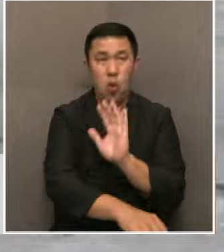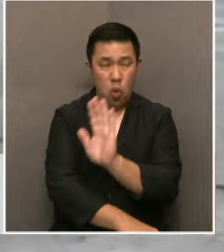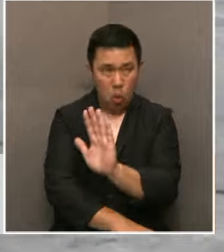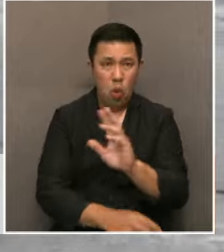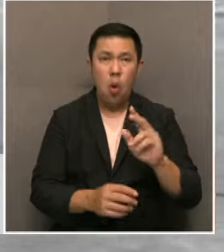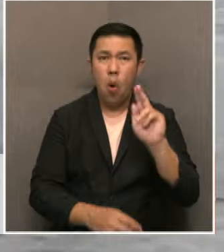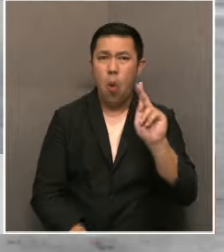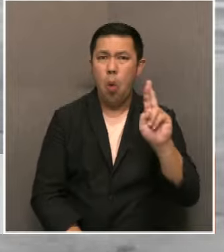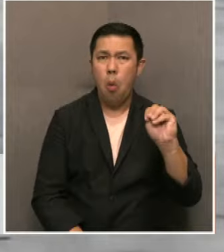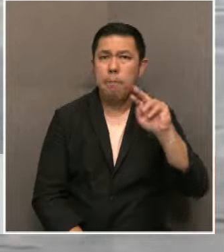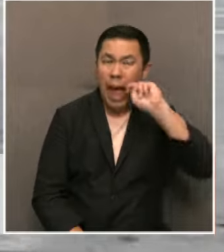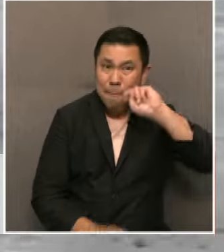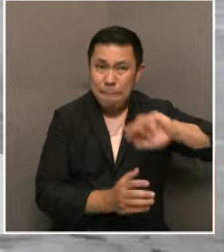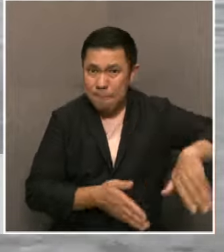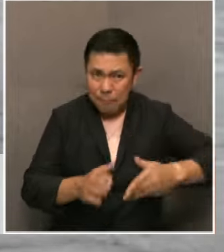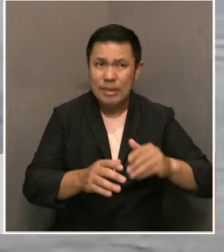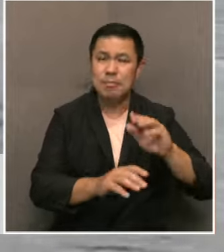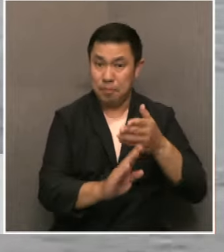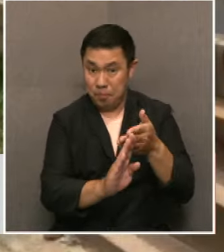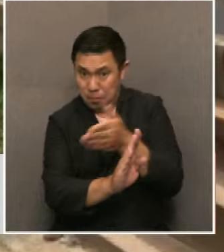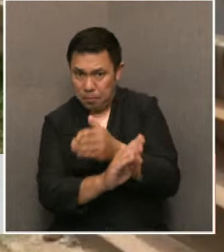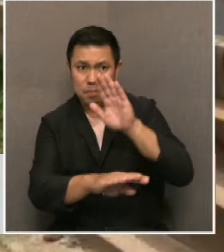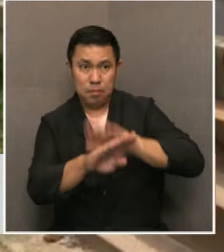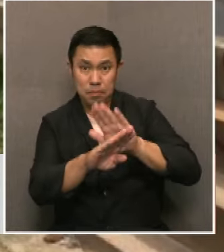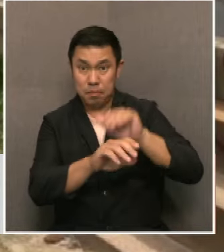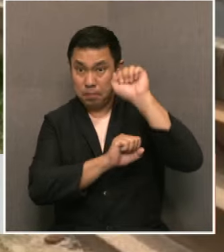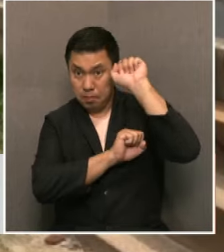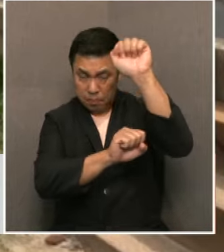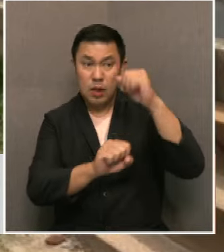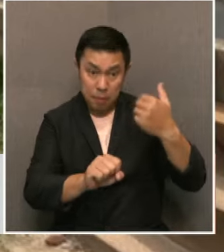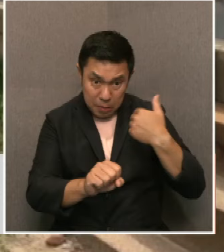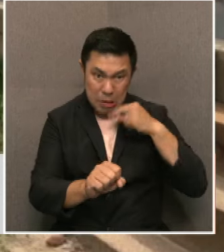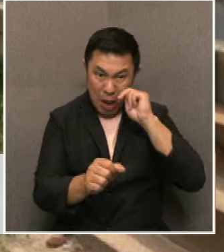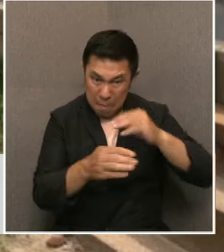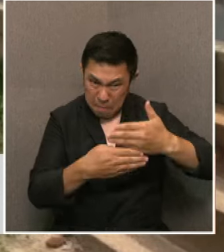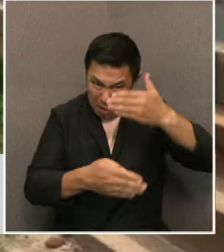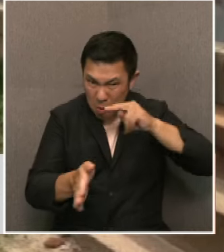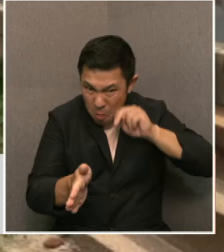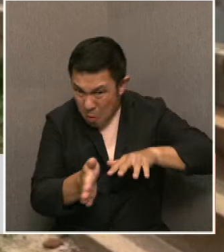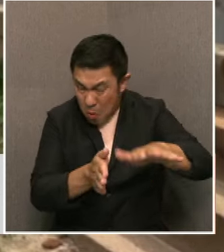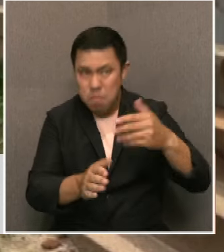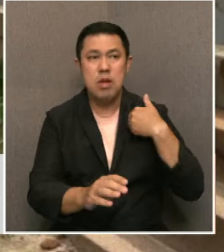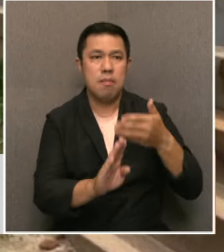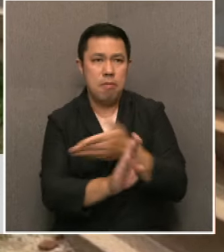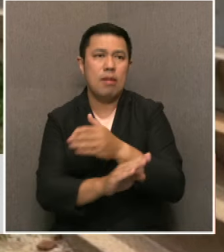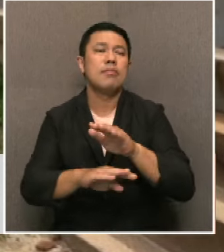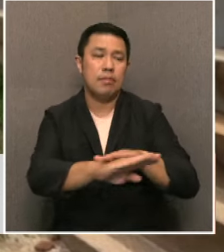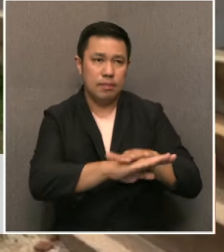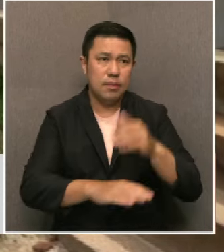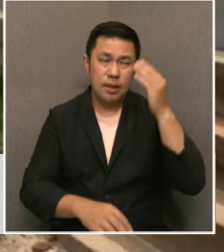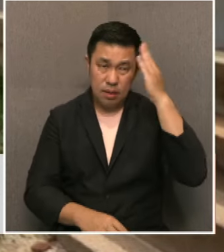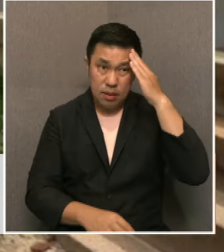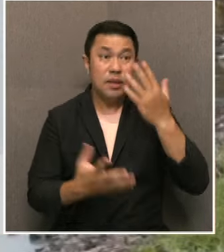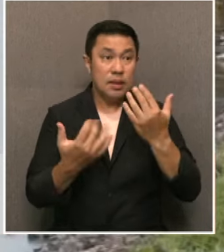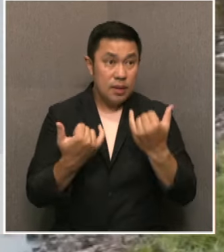านจะมีการแจ้งเตือนการระบายน้ำล่วงหน้าค่ะสทนช.ย้ำเตือนการวางแผนการบริหารจัดการมวลน้ำหลากจ